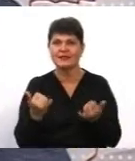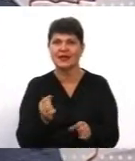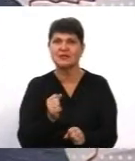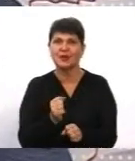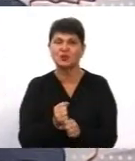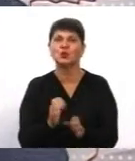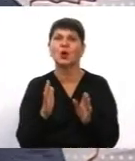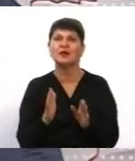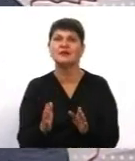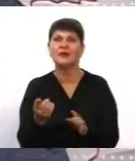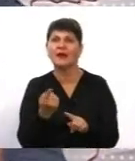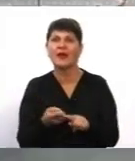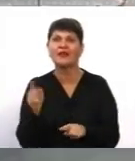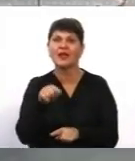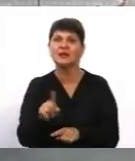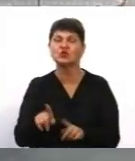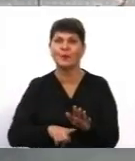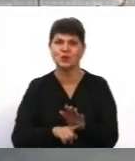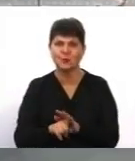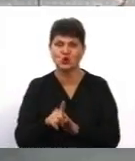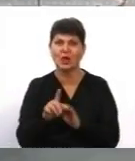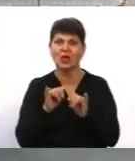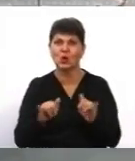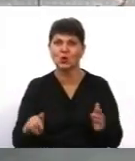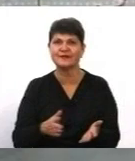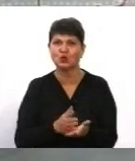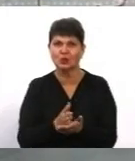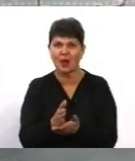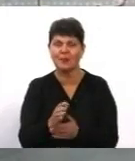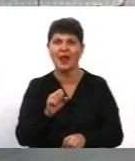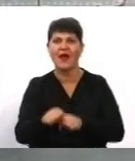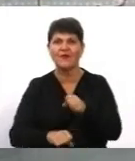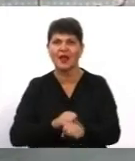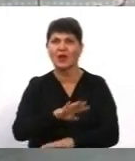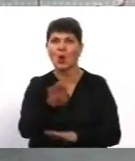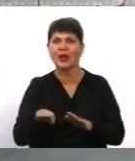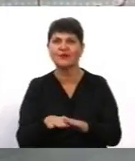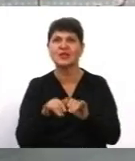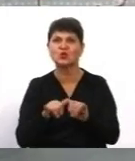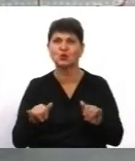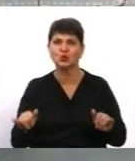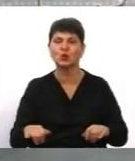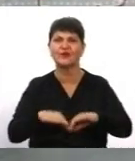от, щоб розпочати якийсь розвиток напрямку розвитку велоінфраструктури, там, чи взагалі